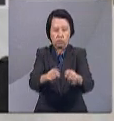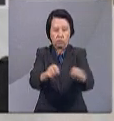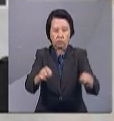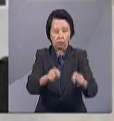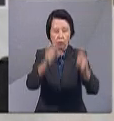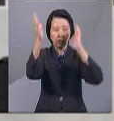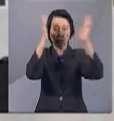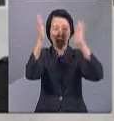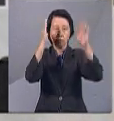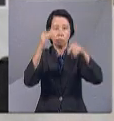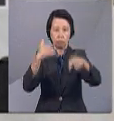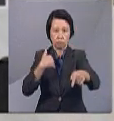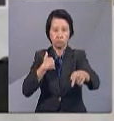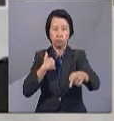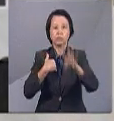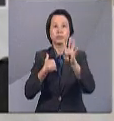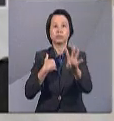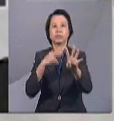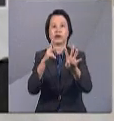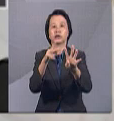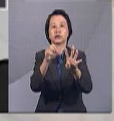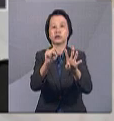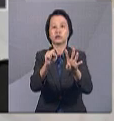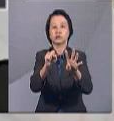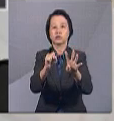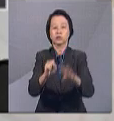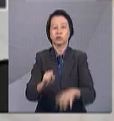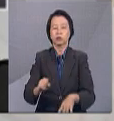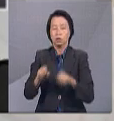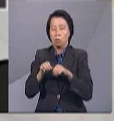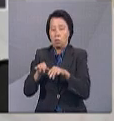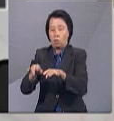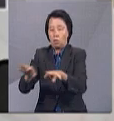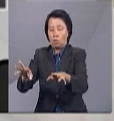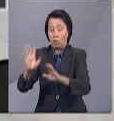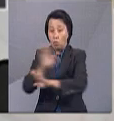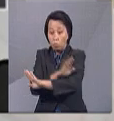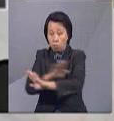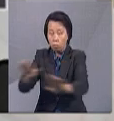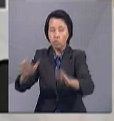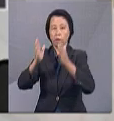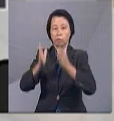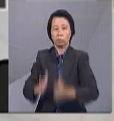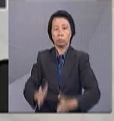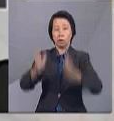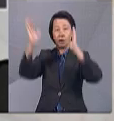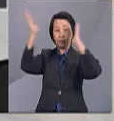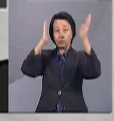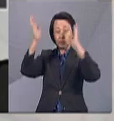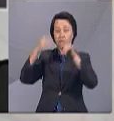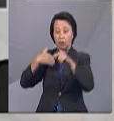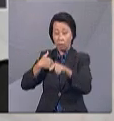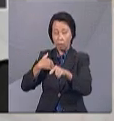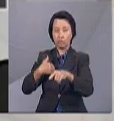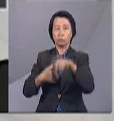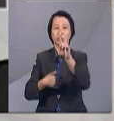Malaysia adalah hanya empat kiss-kiss penularan di kalangan bukan warga negara adalah